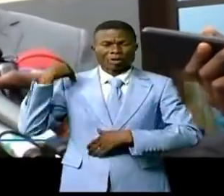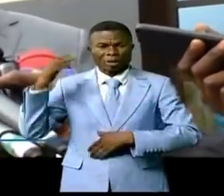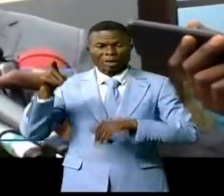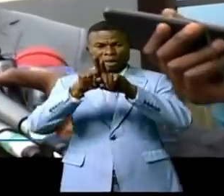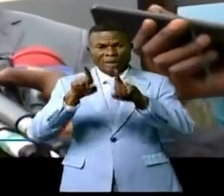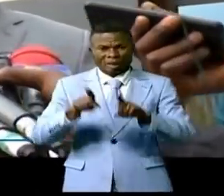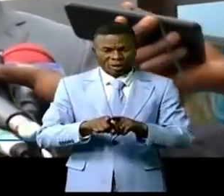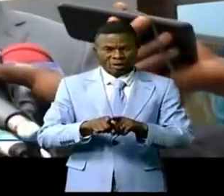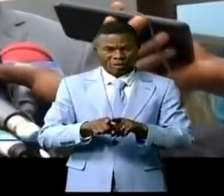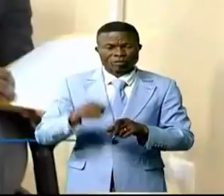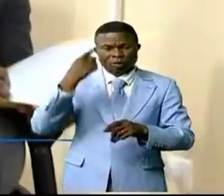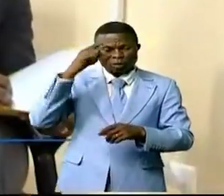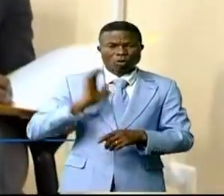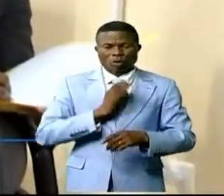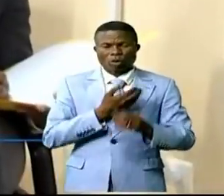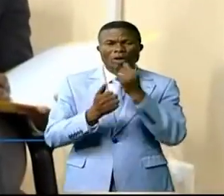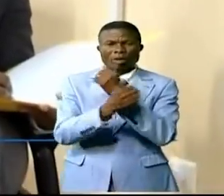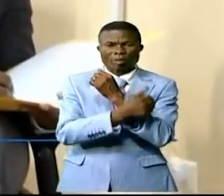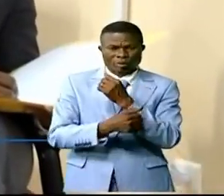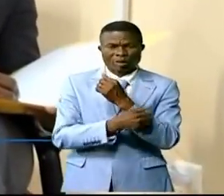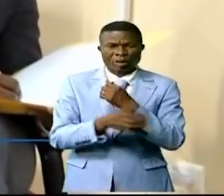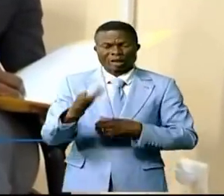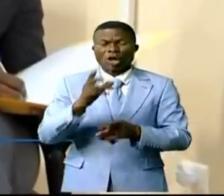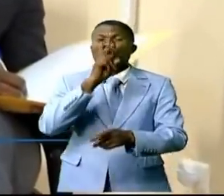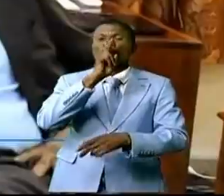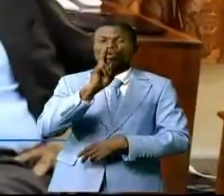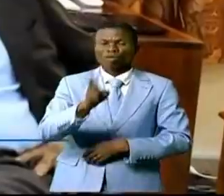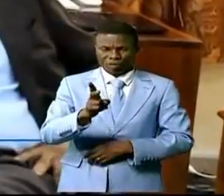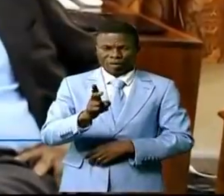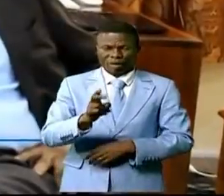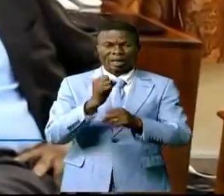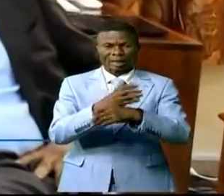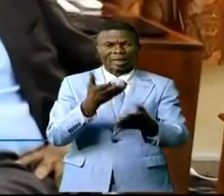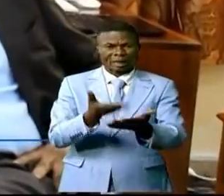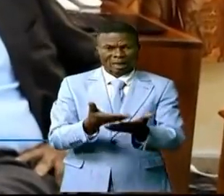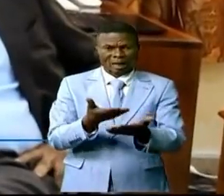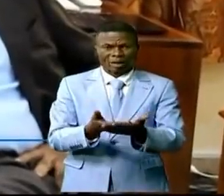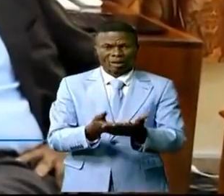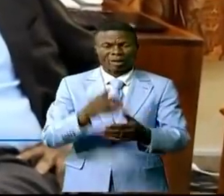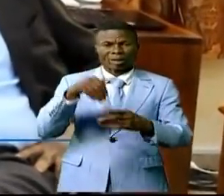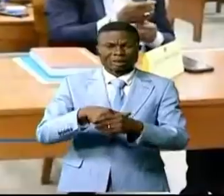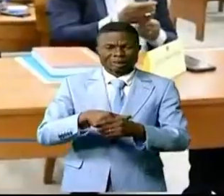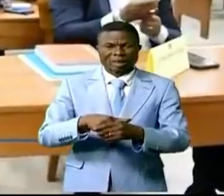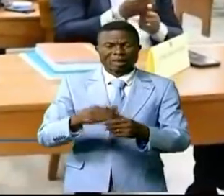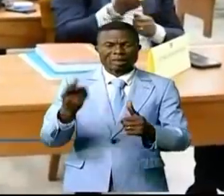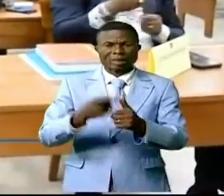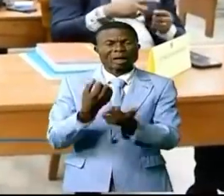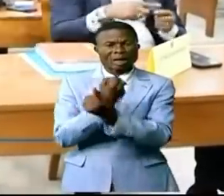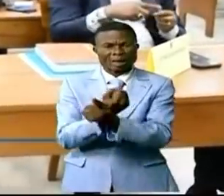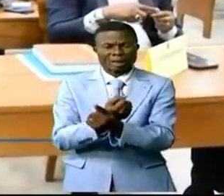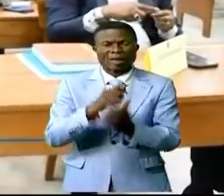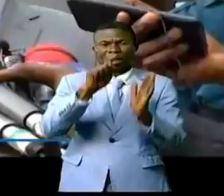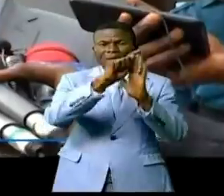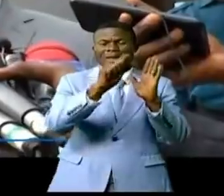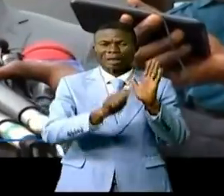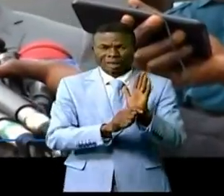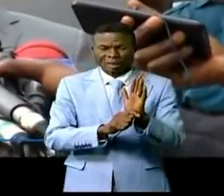de ça, pour notre pays. Il y a des choses concrètes qui ont été mises en place, dans le respect des textes,